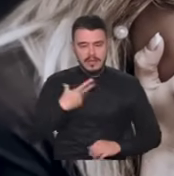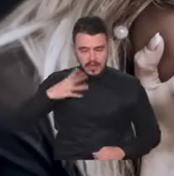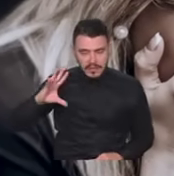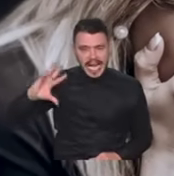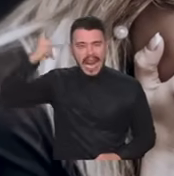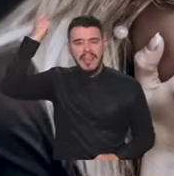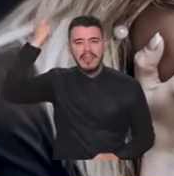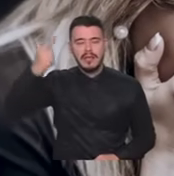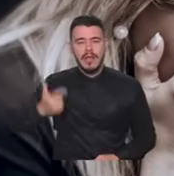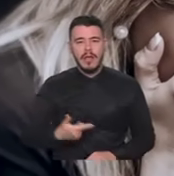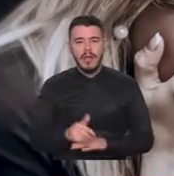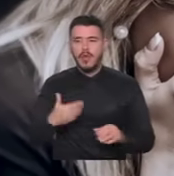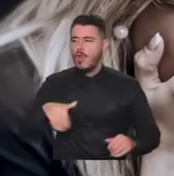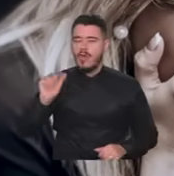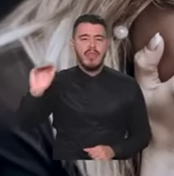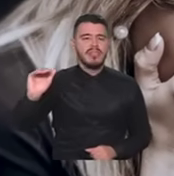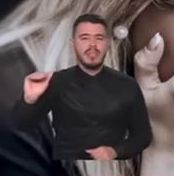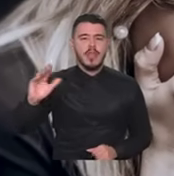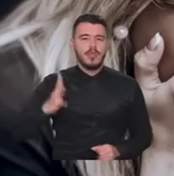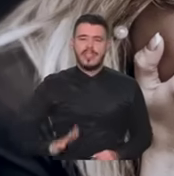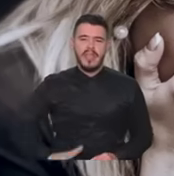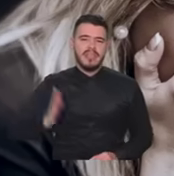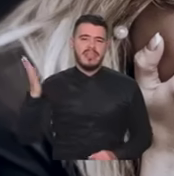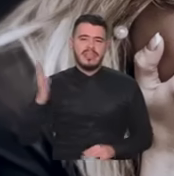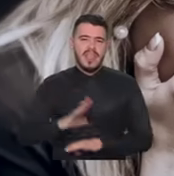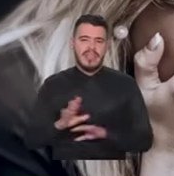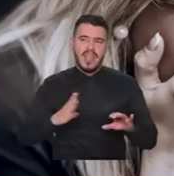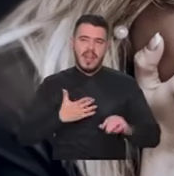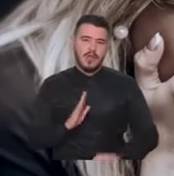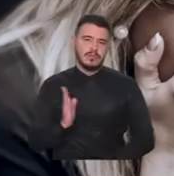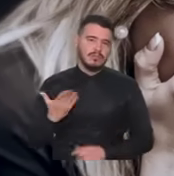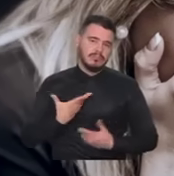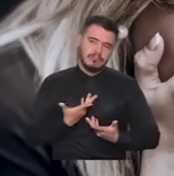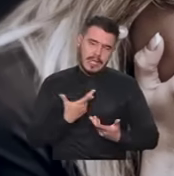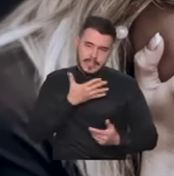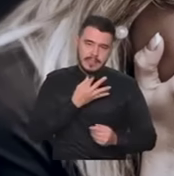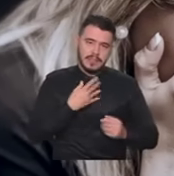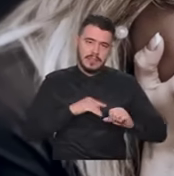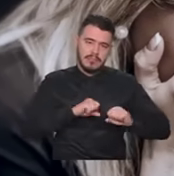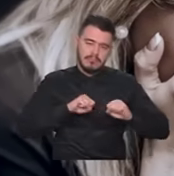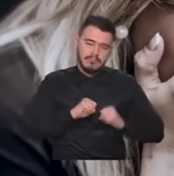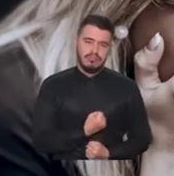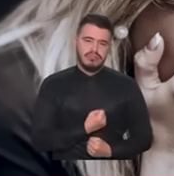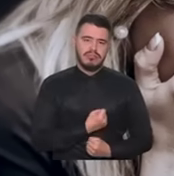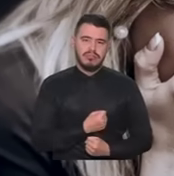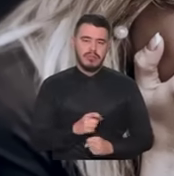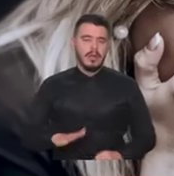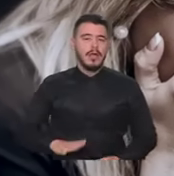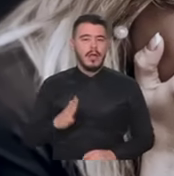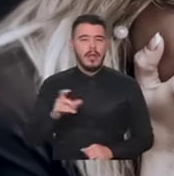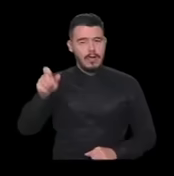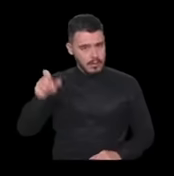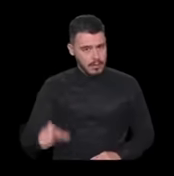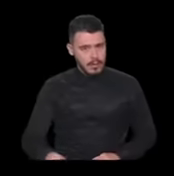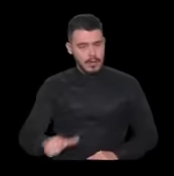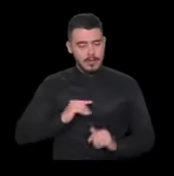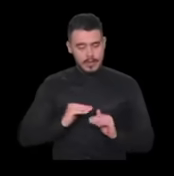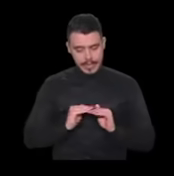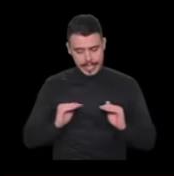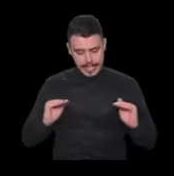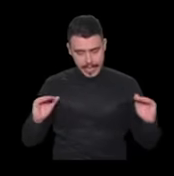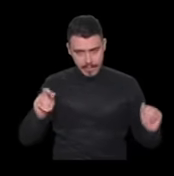είπε. Δεν την έχω ρωτήσει κι εγώ για να μην ξύνω πάλι πληγές. Υπάρχει γιατρός που μπορεί να διαβεβαιώσει. Όταν ηρεμήσει λίγο, φαντάζομαι και η ίδια θα μιλήσει. Η